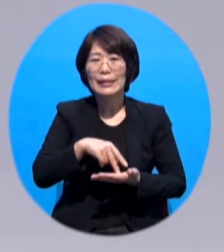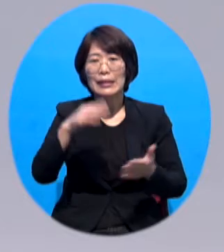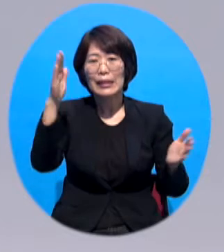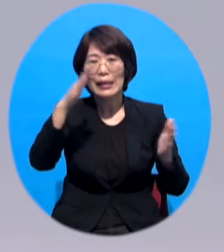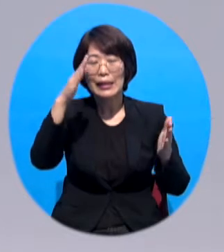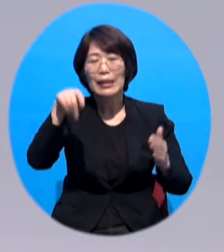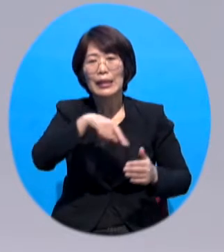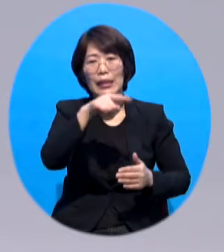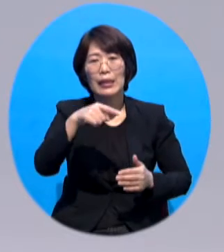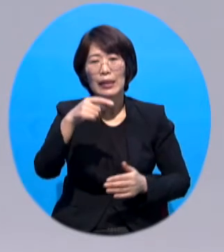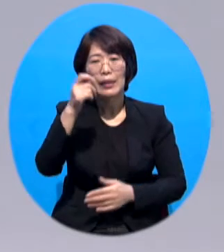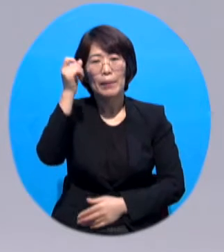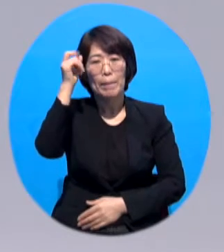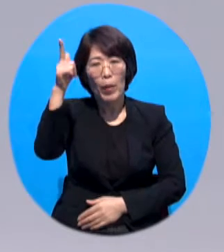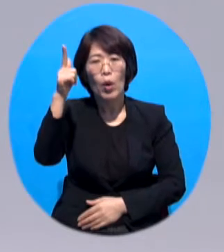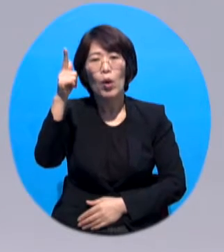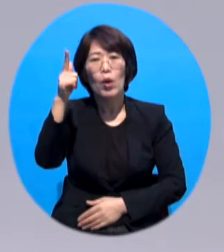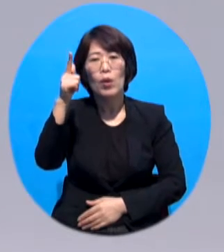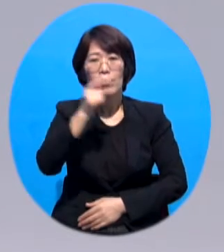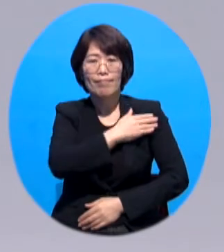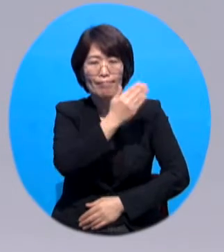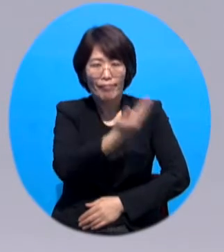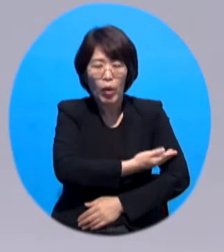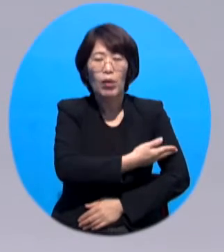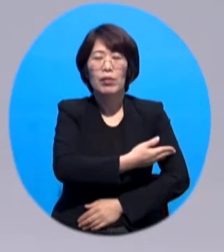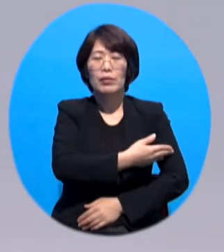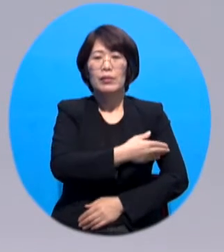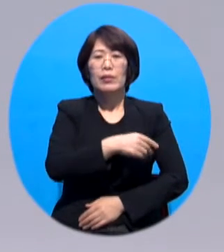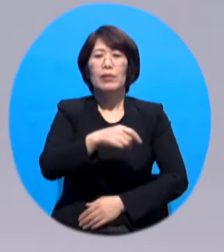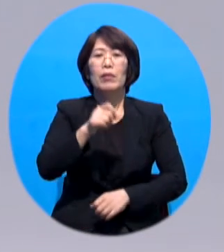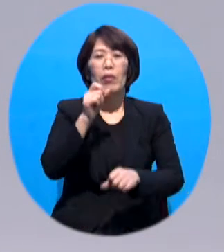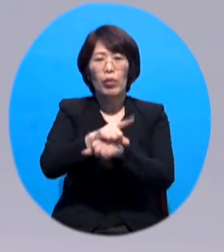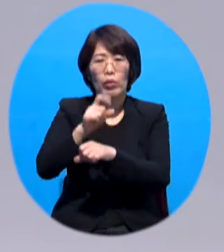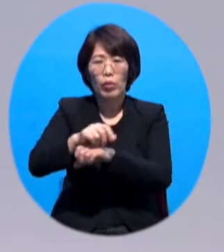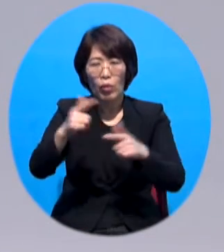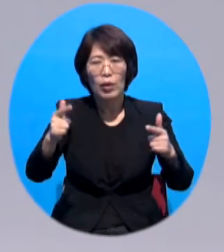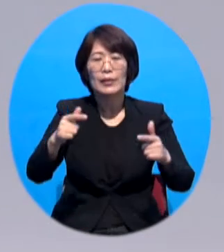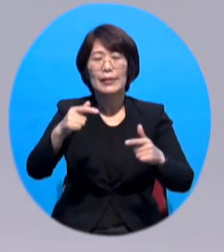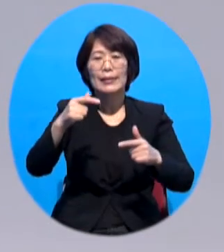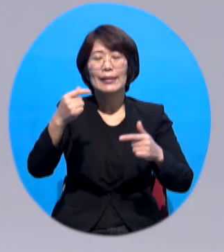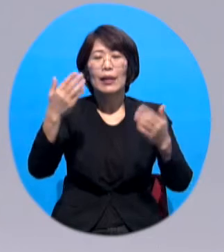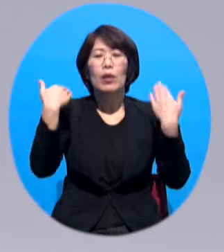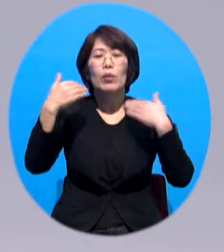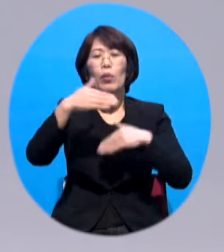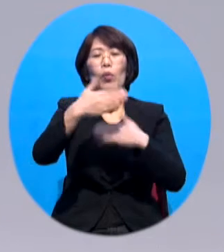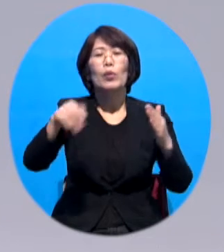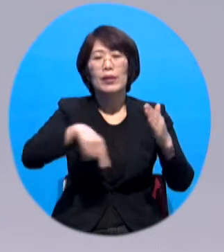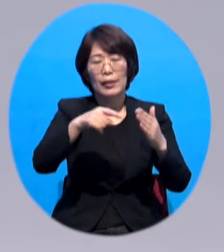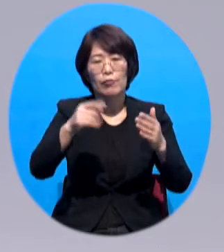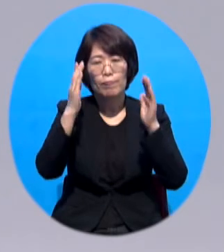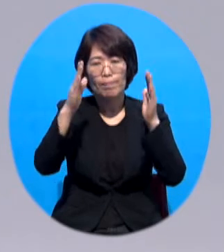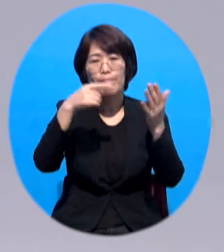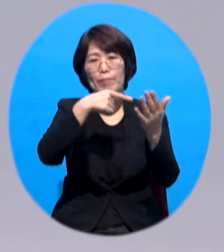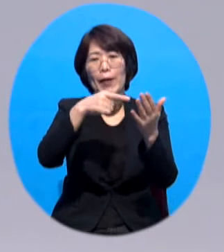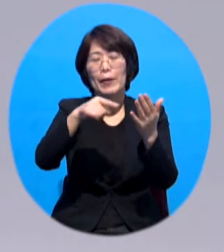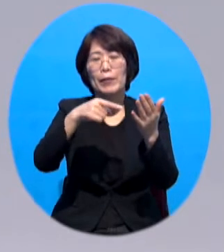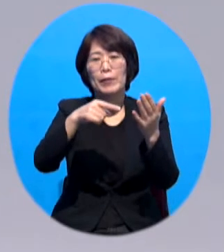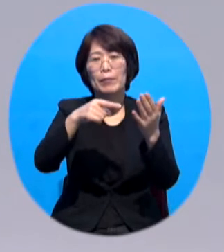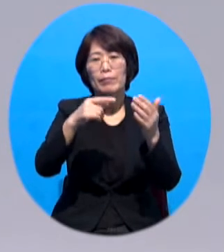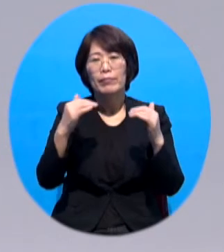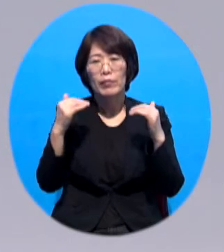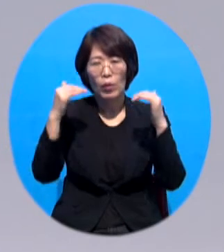학생 들의 지적 능력이 라던지 인성이 라든지 사회성은 교 시간에서 수업을 통해서 이렇게 쓰